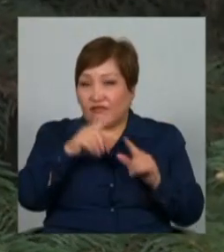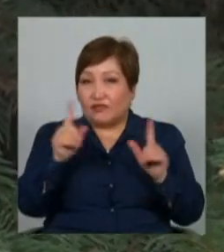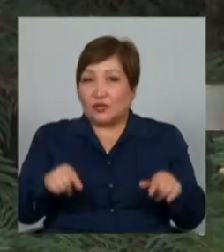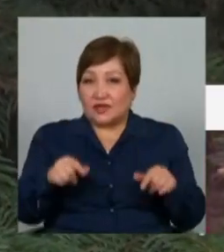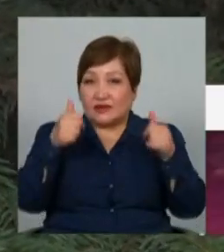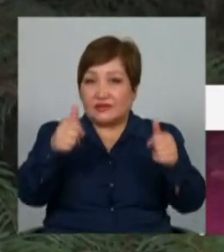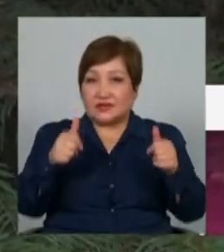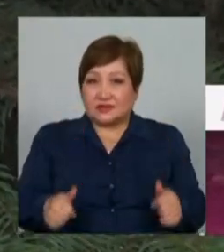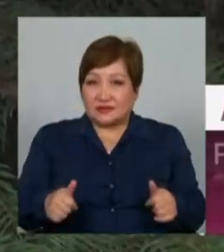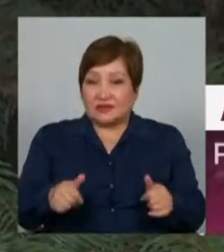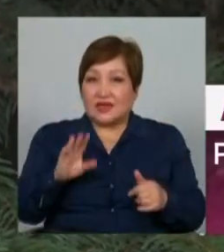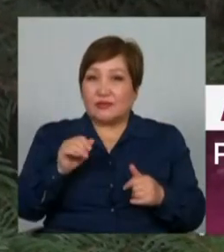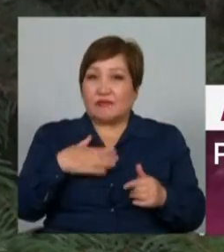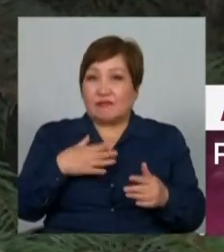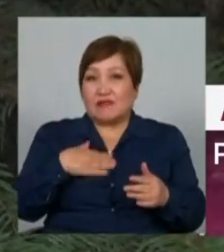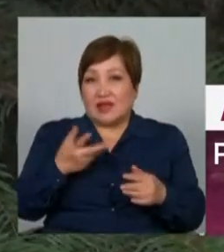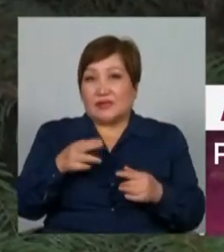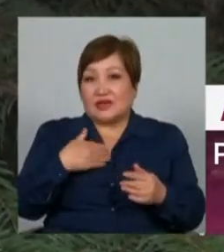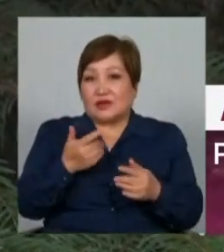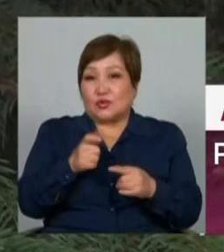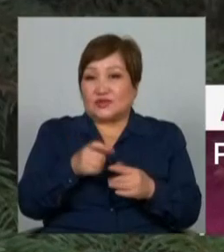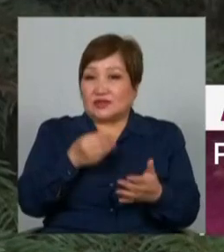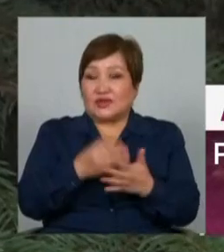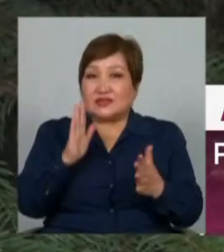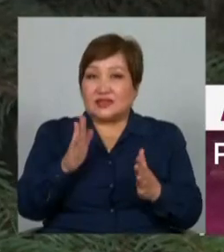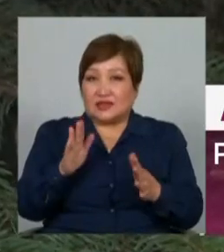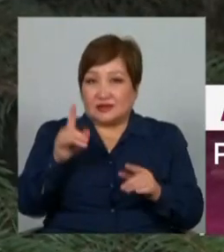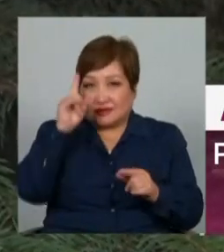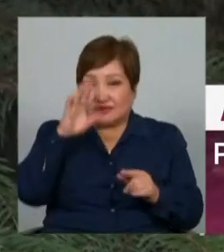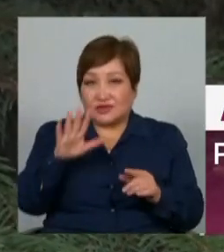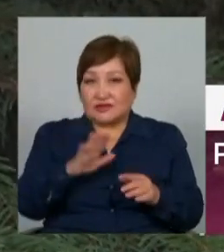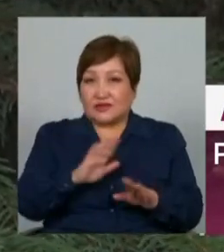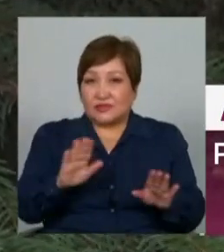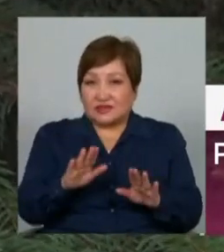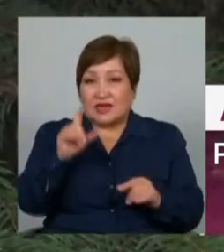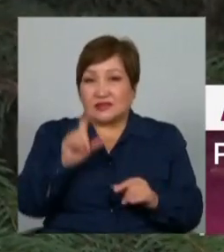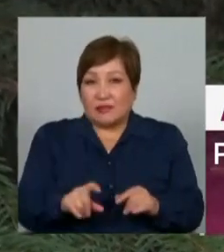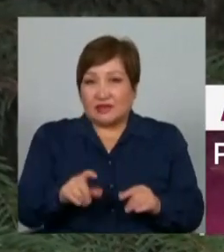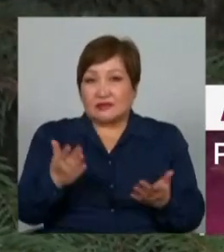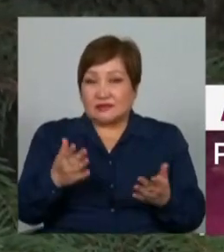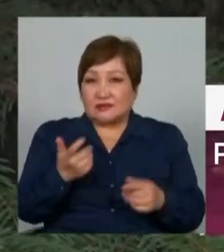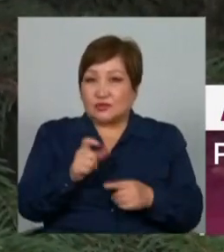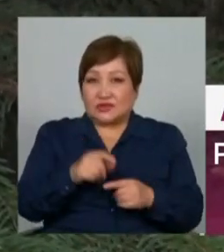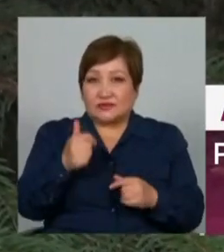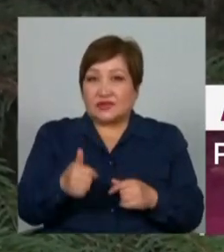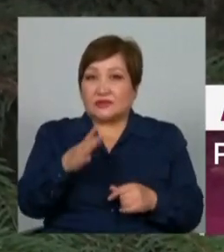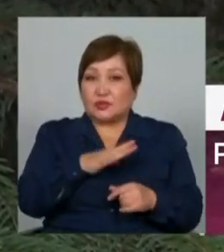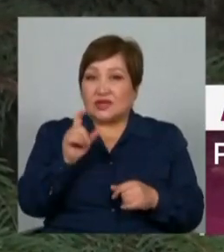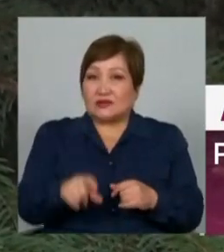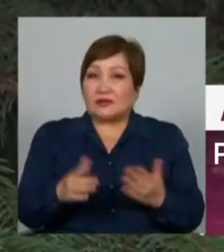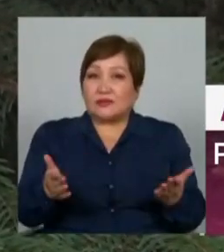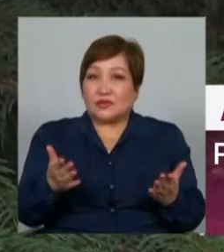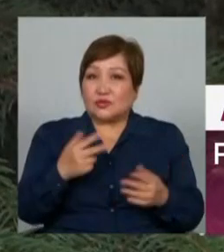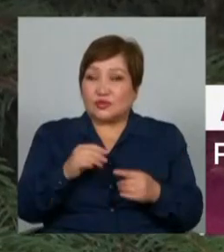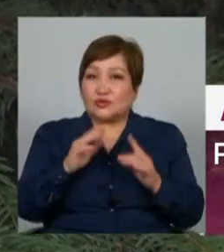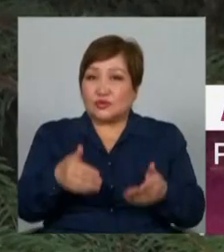қымбат, оның тек атағы ғана емес, оның үлкен азаматтық қасиеті қымбат. Жалпы өзі ініге